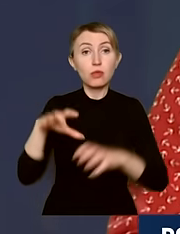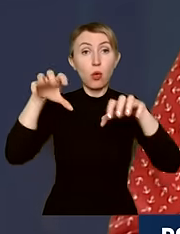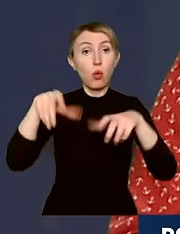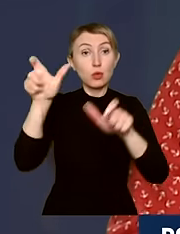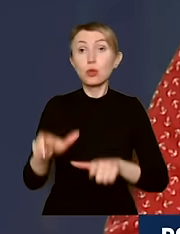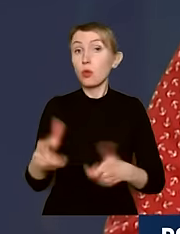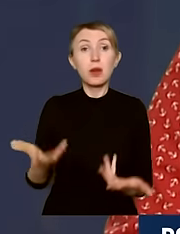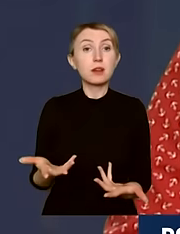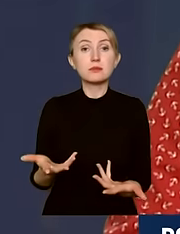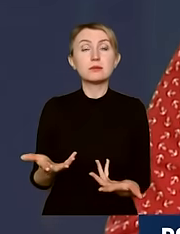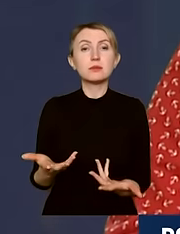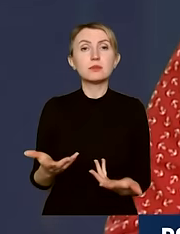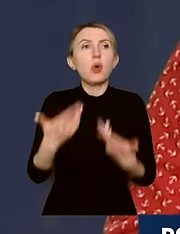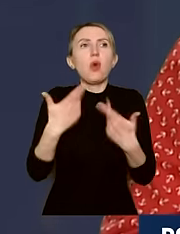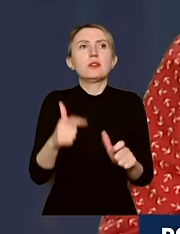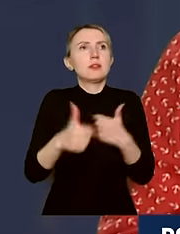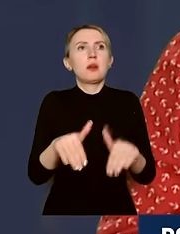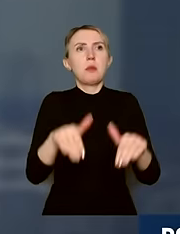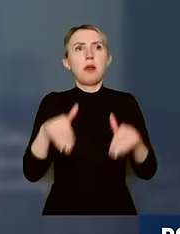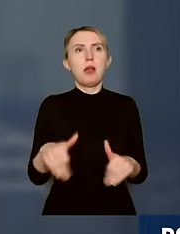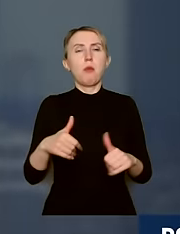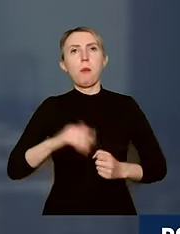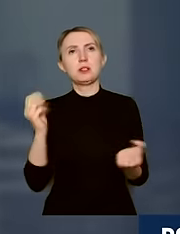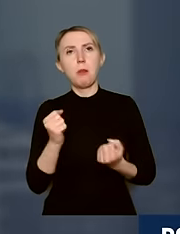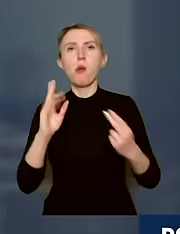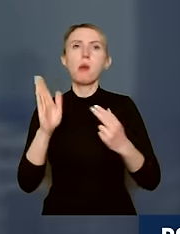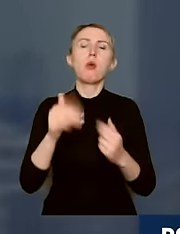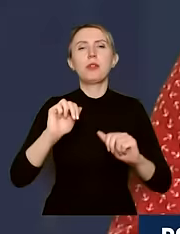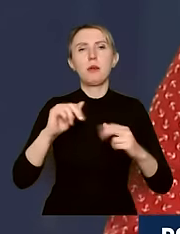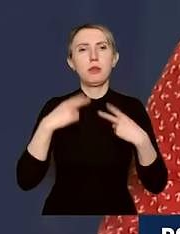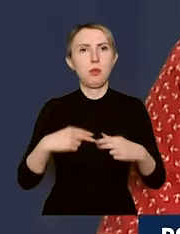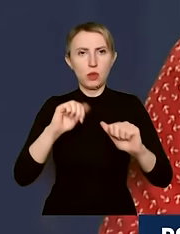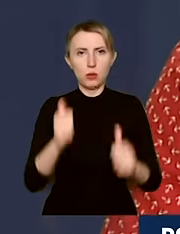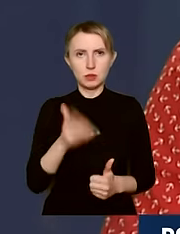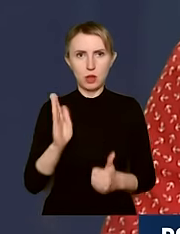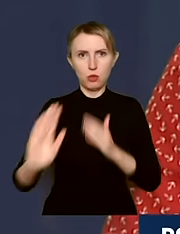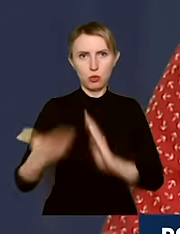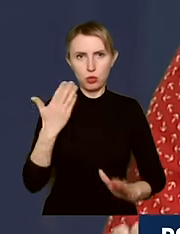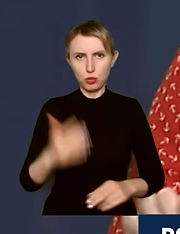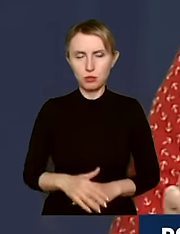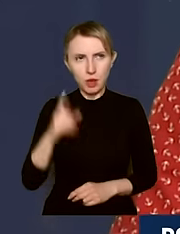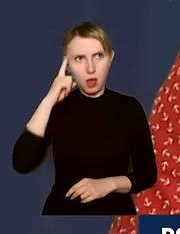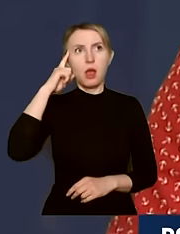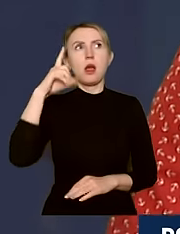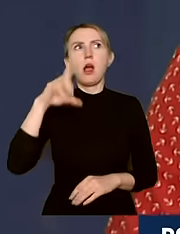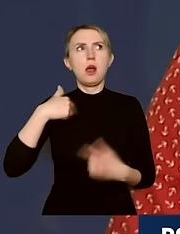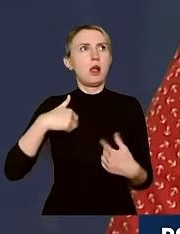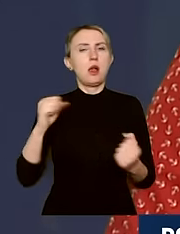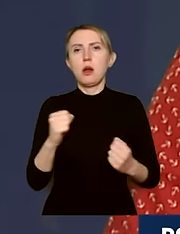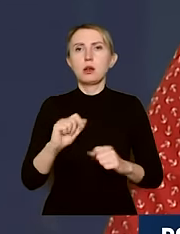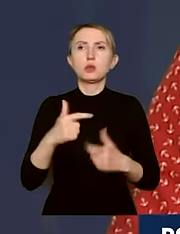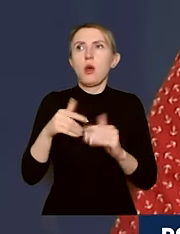po prostu nie będzie robiła nic. No bo po będzie, co, żeby stanąć przed Trybunałem Stanu? Tak, bo będzie miała po prostu z tyłu głowy to, że za jakiś